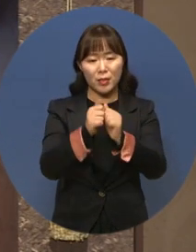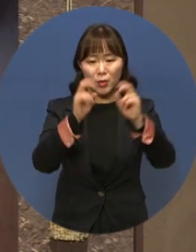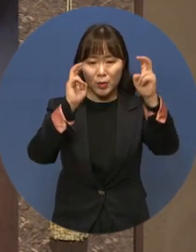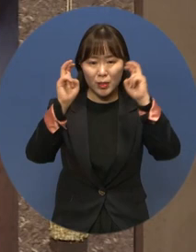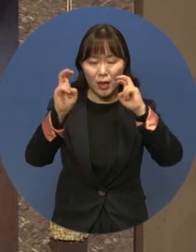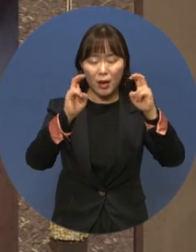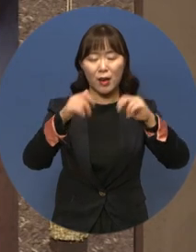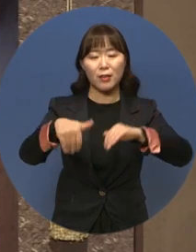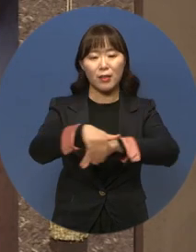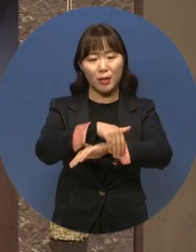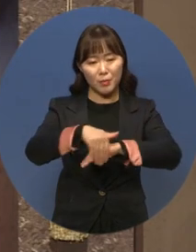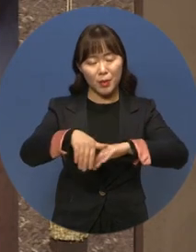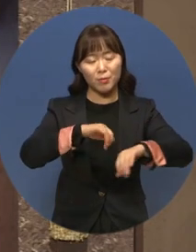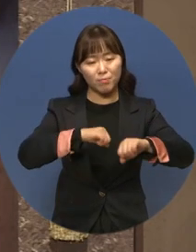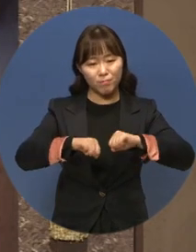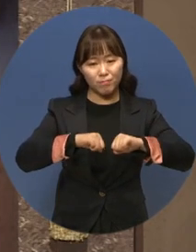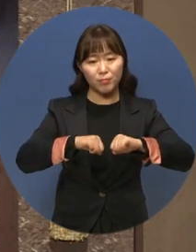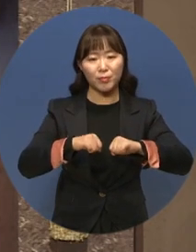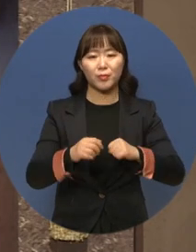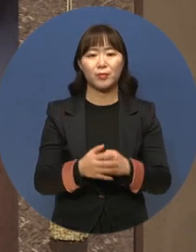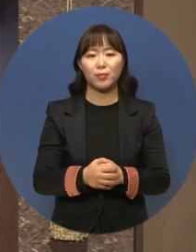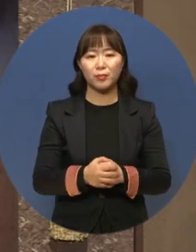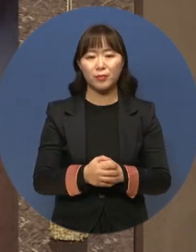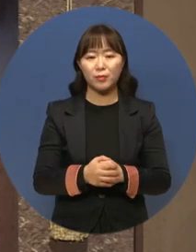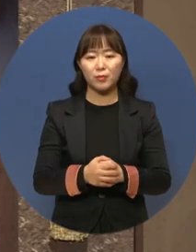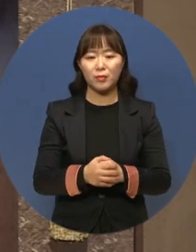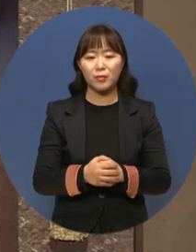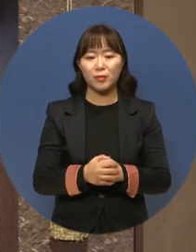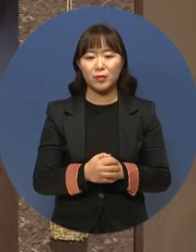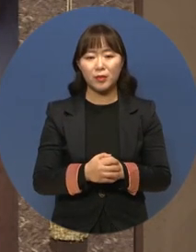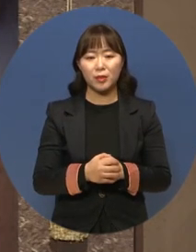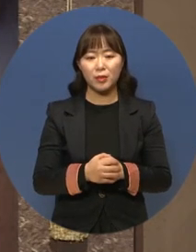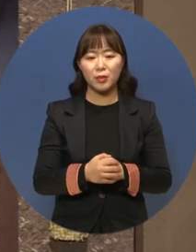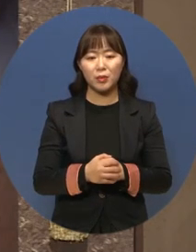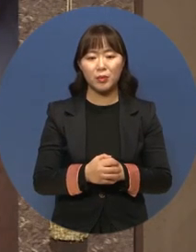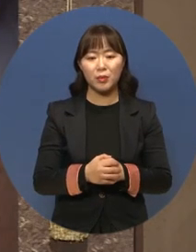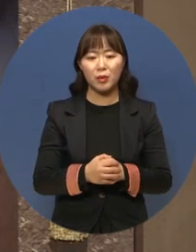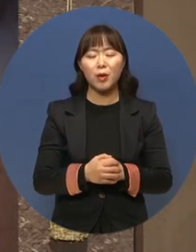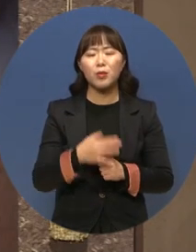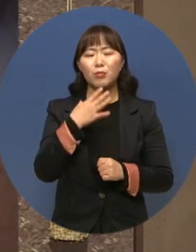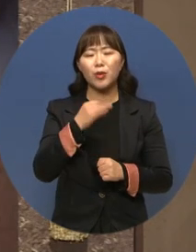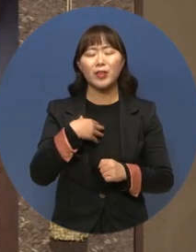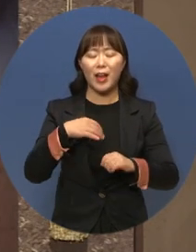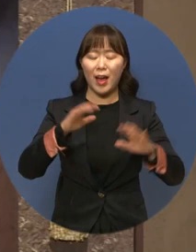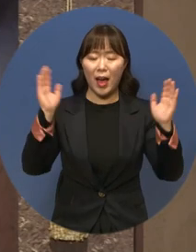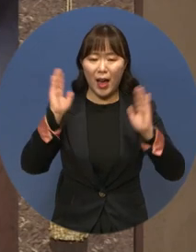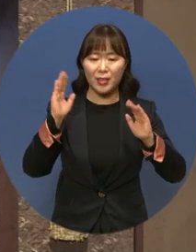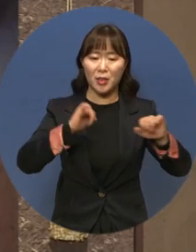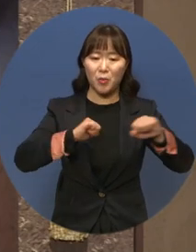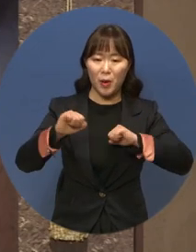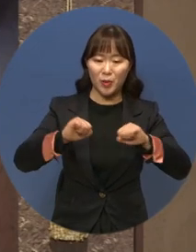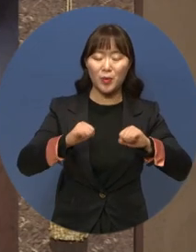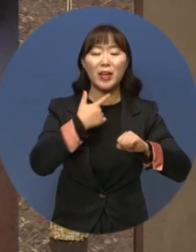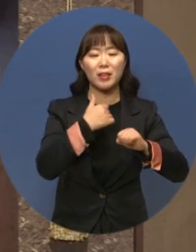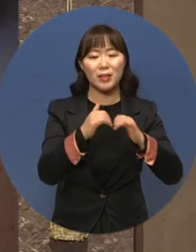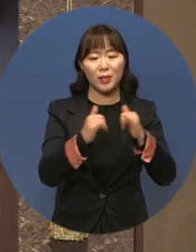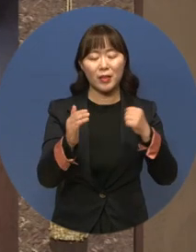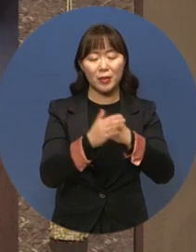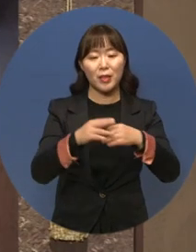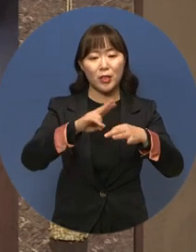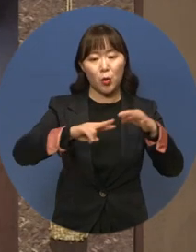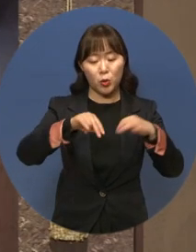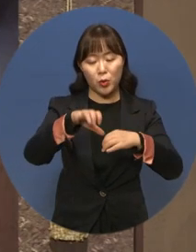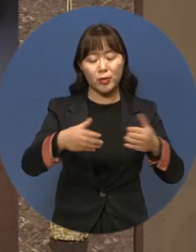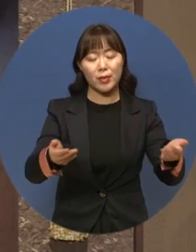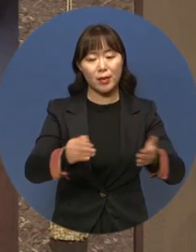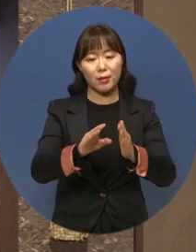증권사에 네. 다니면서 네. 이제 뭐 물론 학생운동 출신이니까 근데 여의도에서